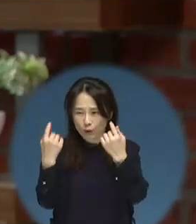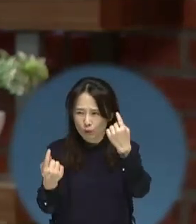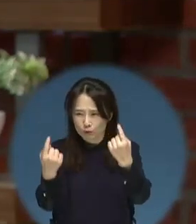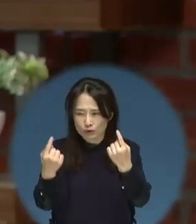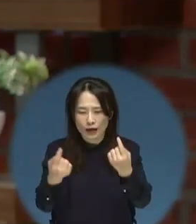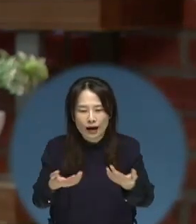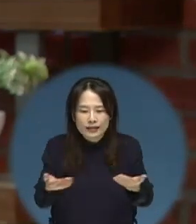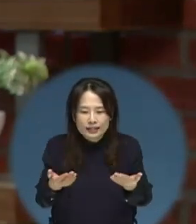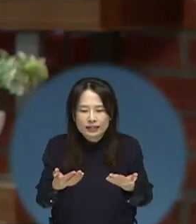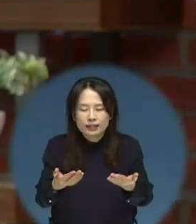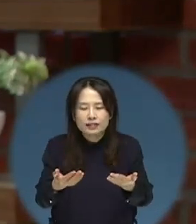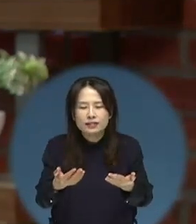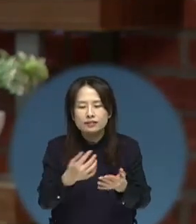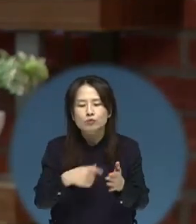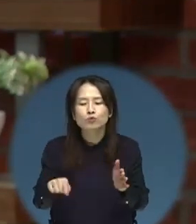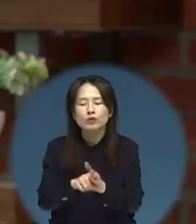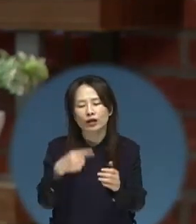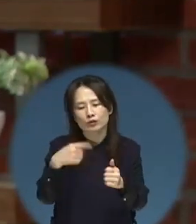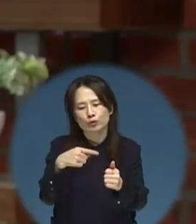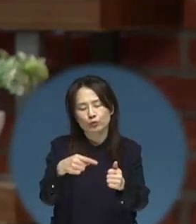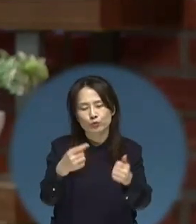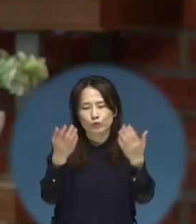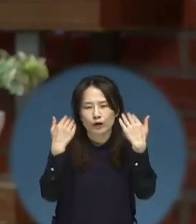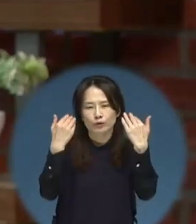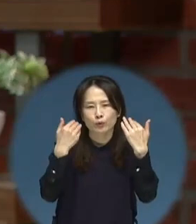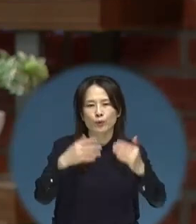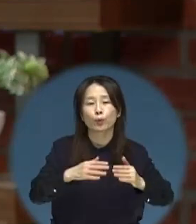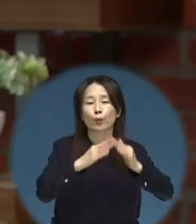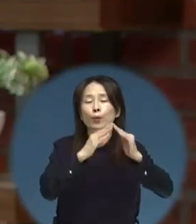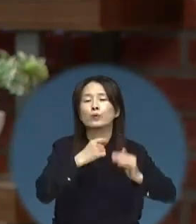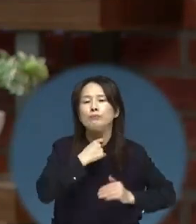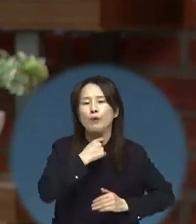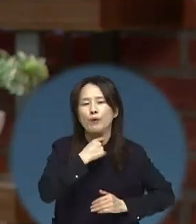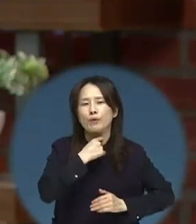직업학교를 짓고 싶었었어요. 그래서 삶을 빨리 변화시켜주고